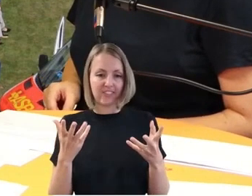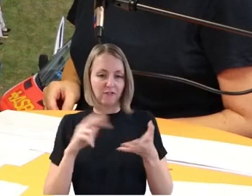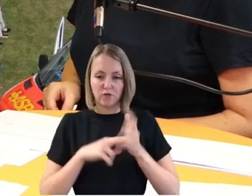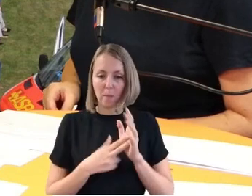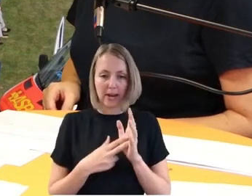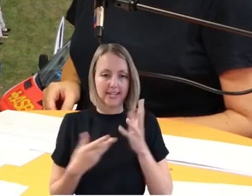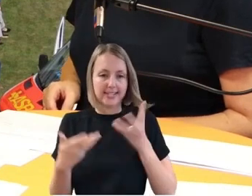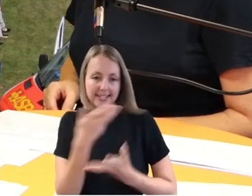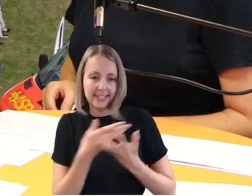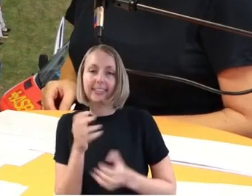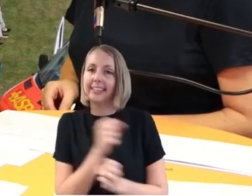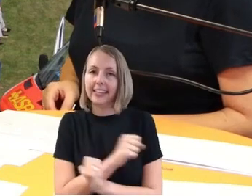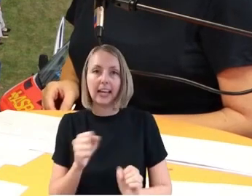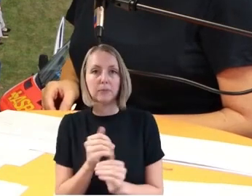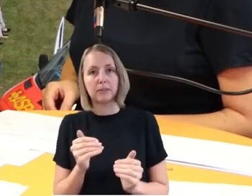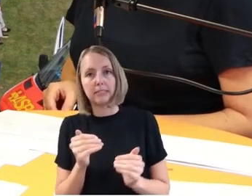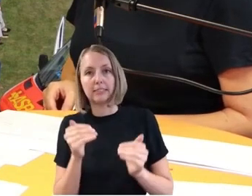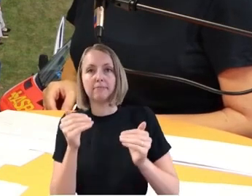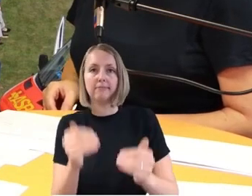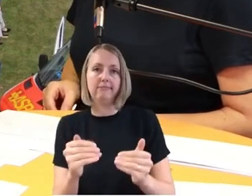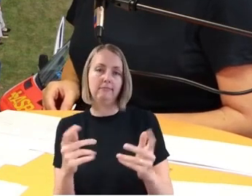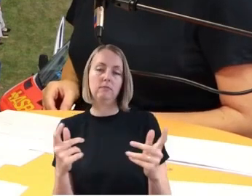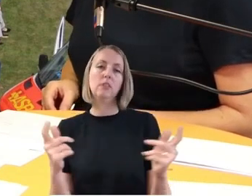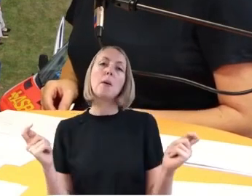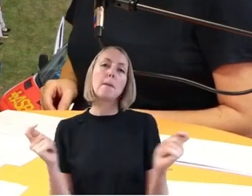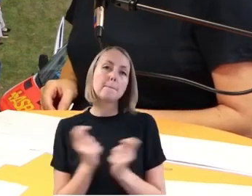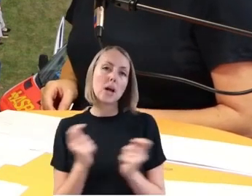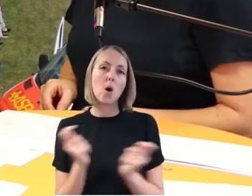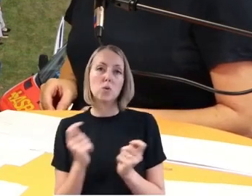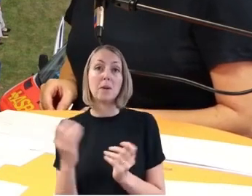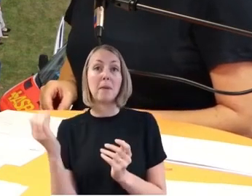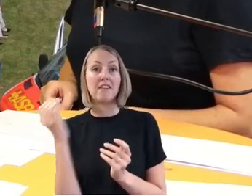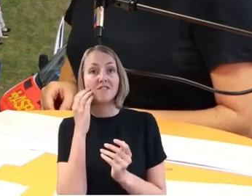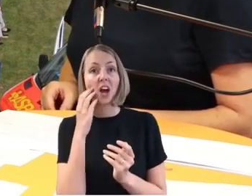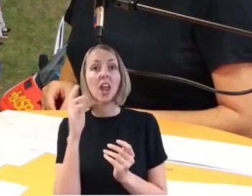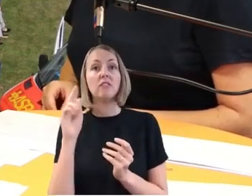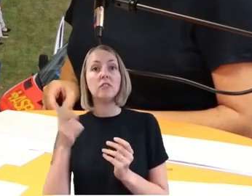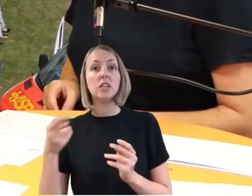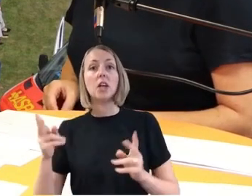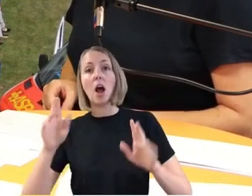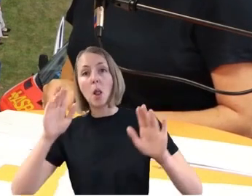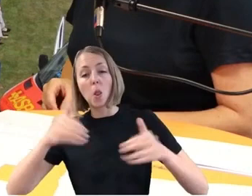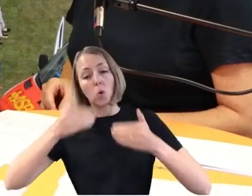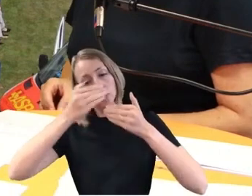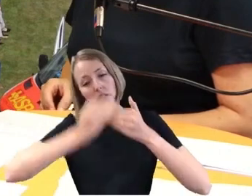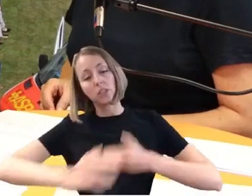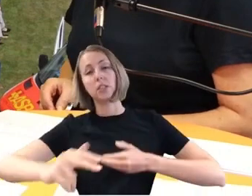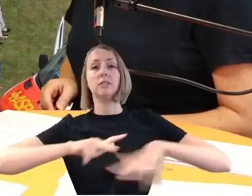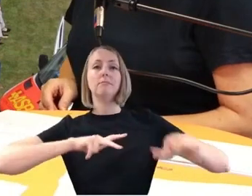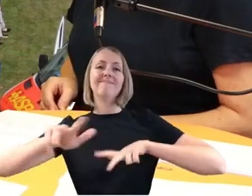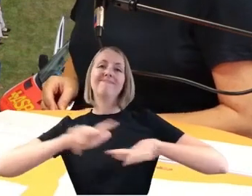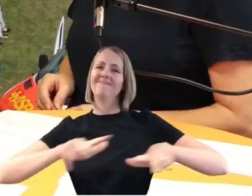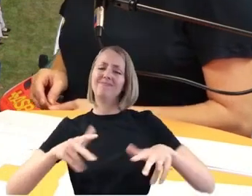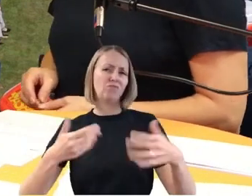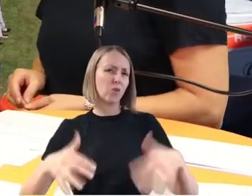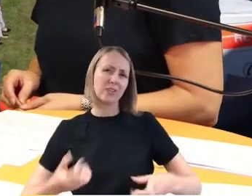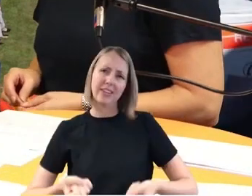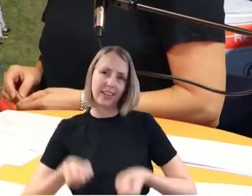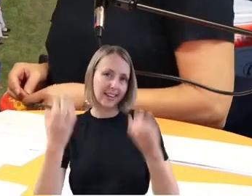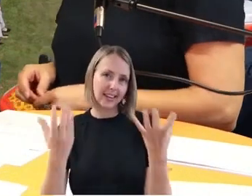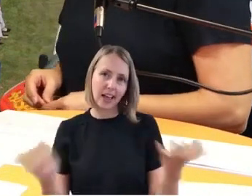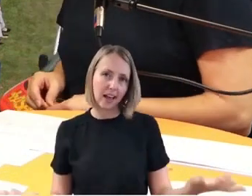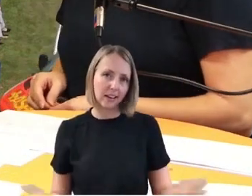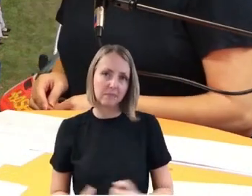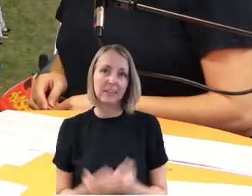vorbereitung und wann wir die wieder aufnehmen können wissen wir noch nicht so genau das ist einfach zurzeit noch unrealistisch das